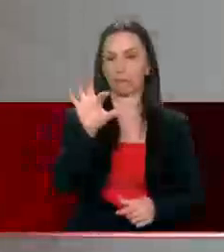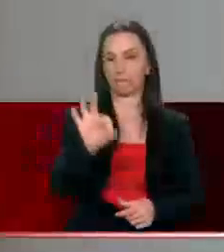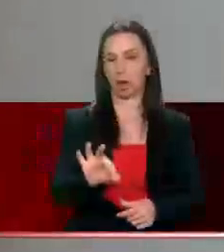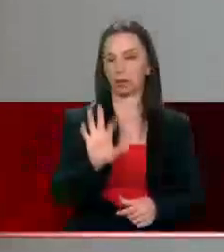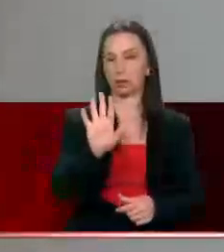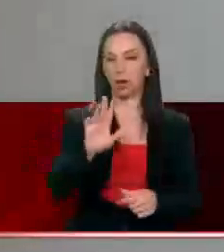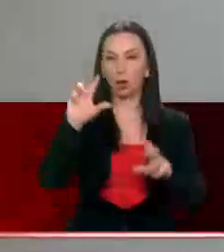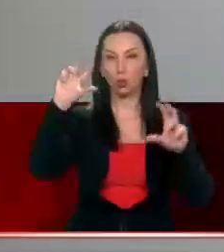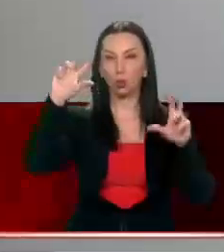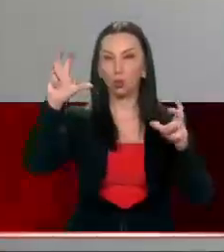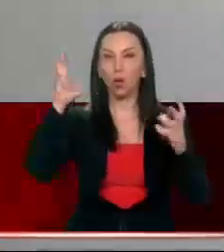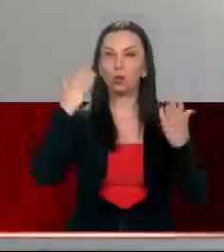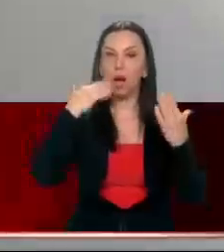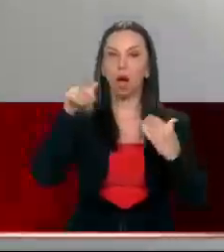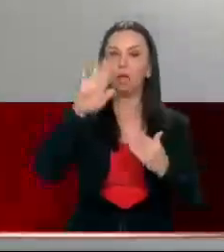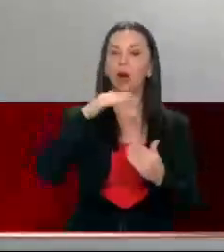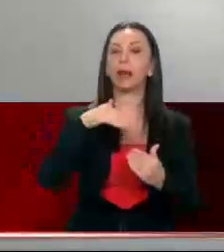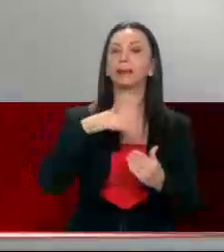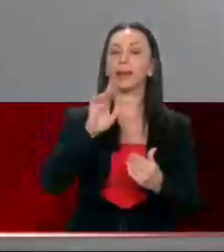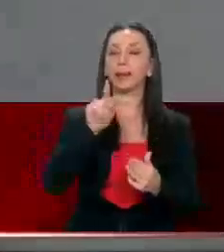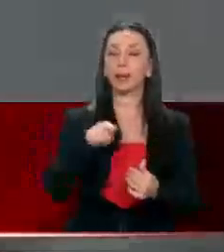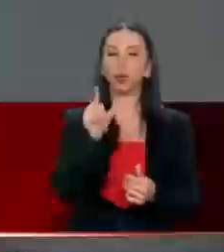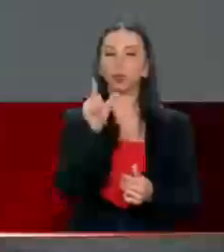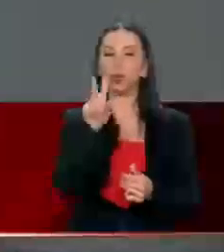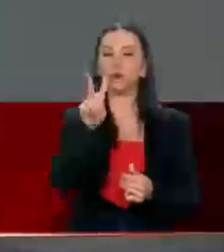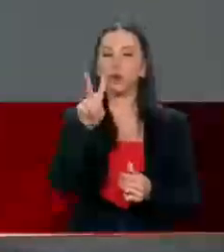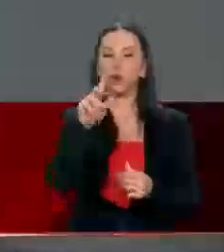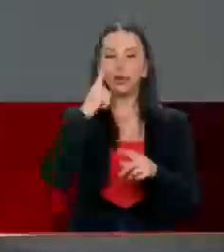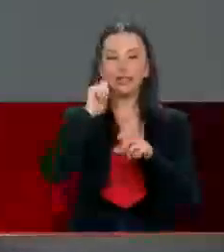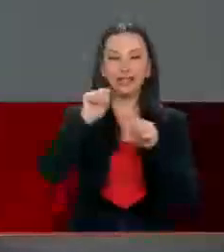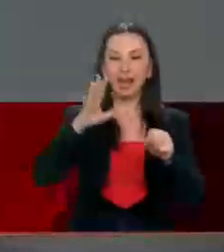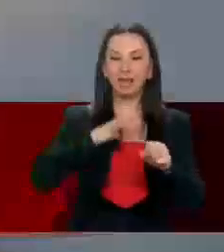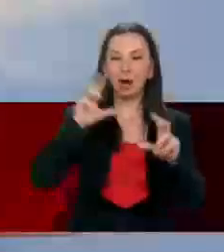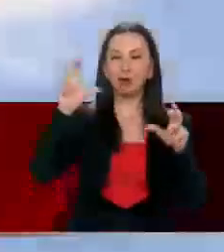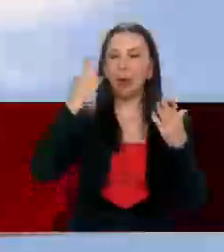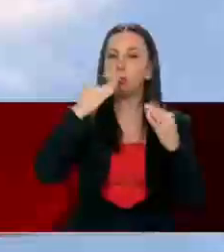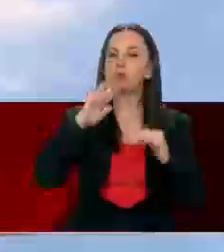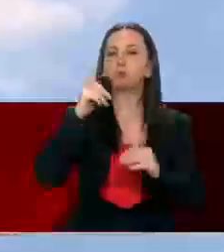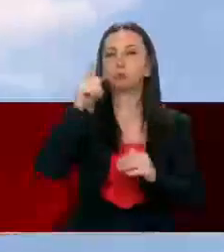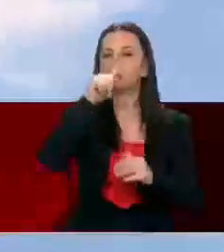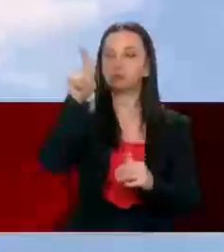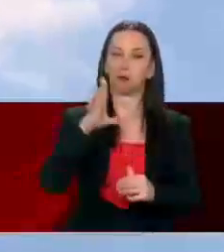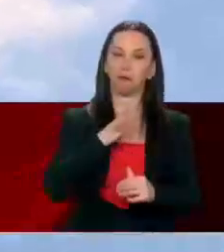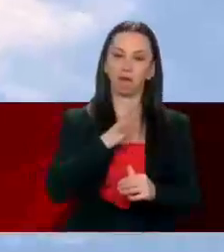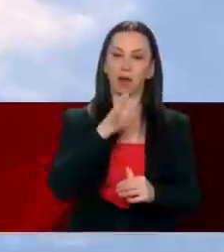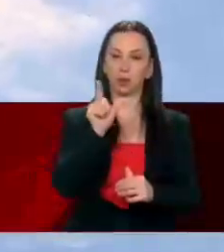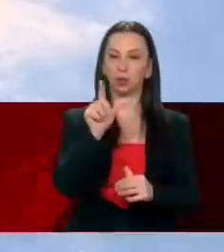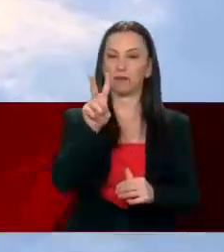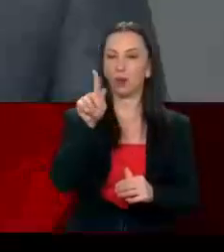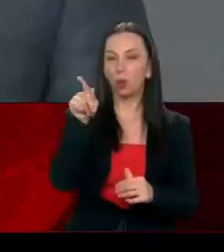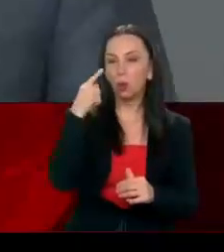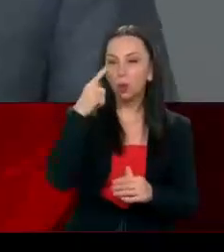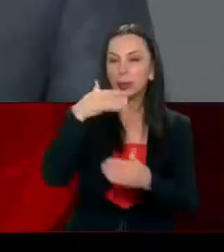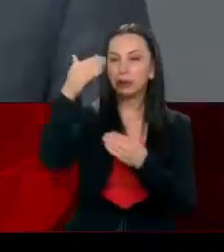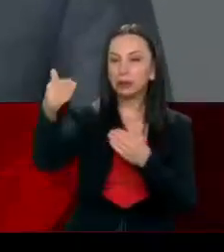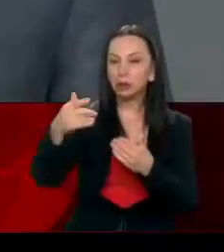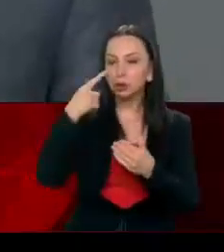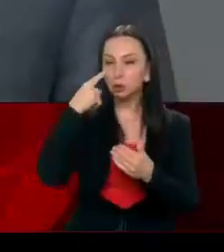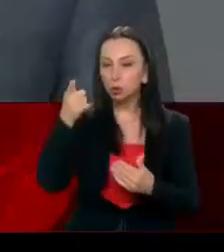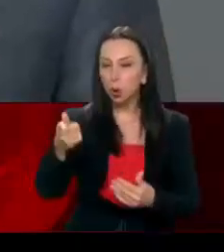sadece güneşli havalarda değil. Ultraviyole gibi zararlı ışınlar güneş olmayan havalarda da çok fazla miktarda oluyor. Dış ortamdaki